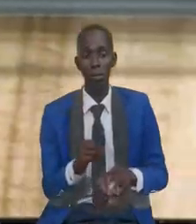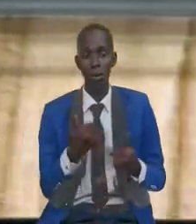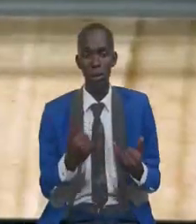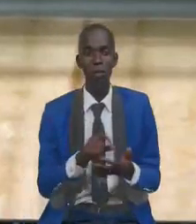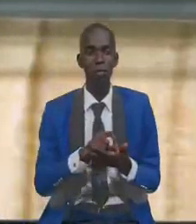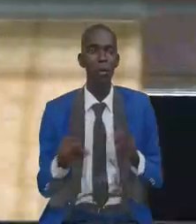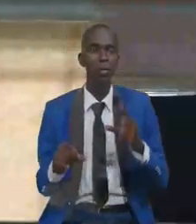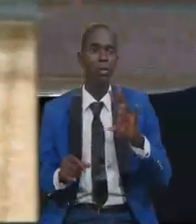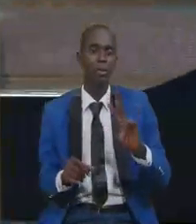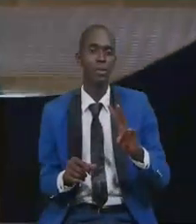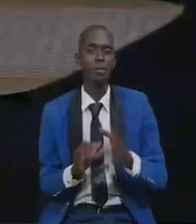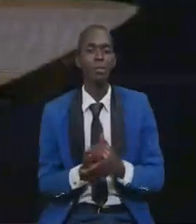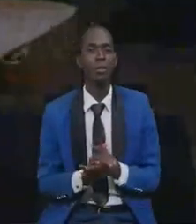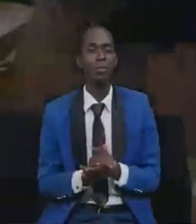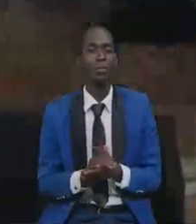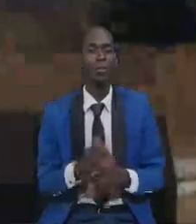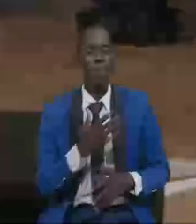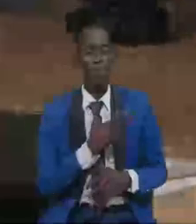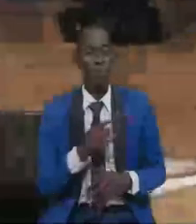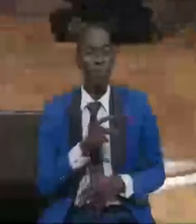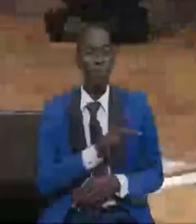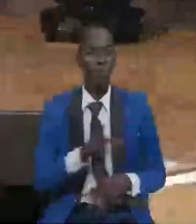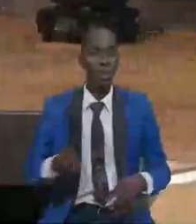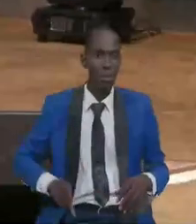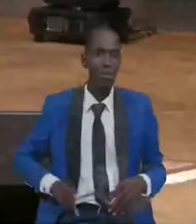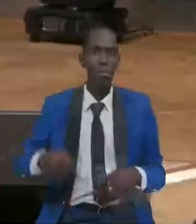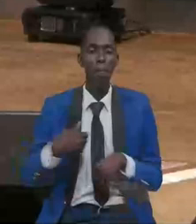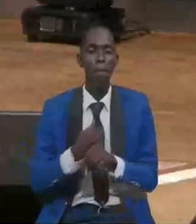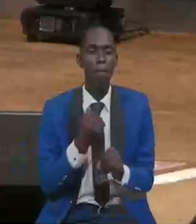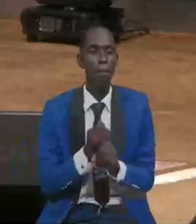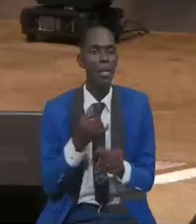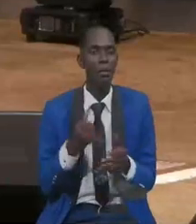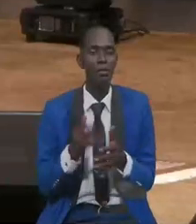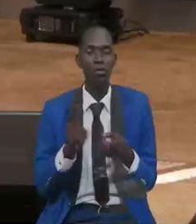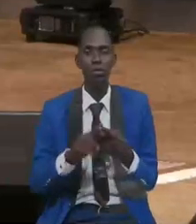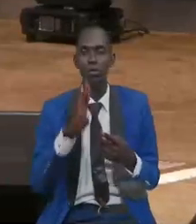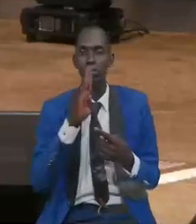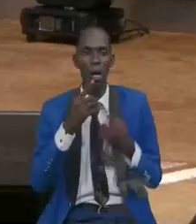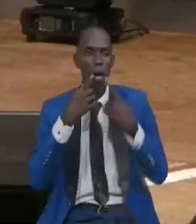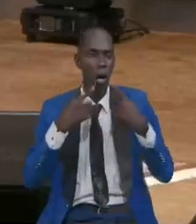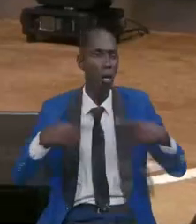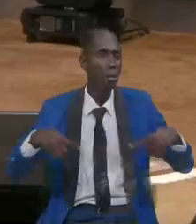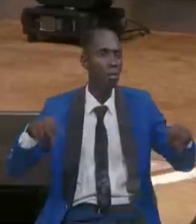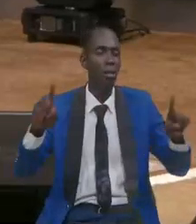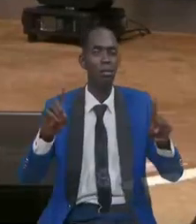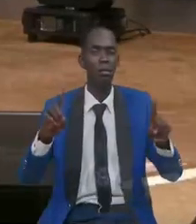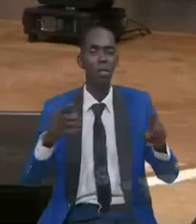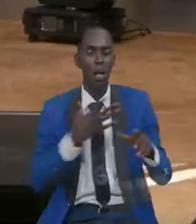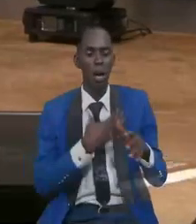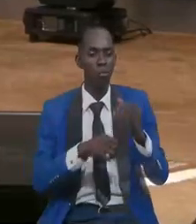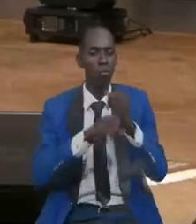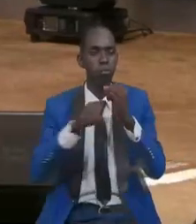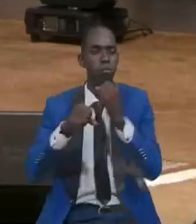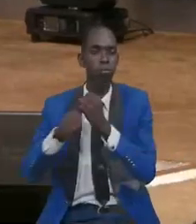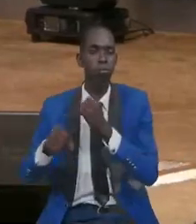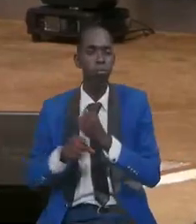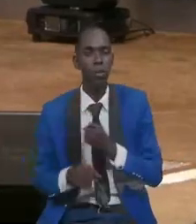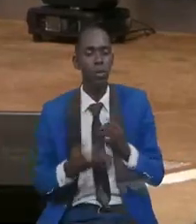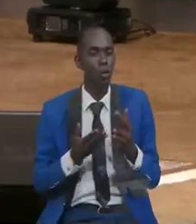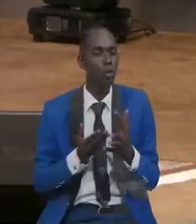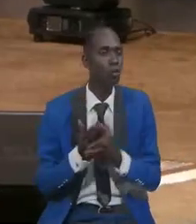Verset 7. Et il fit faire dans Ninive cette publication. Il a envoyé un message qui devait